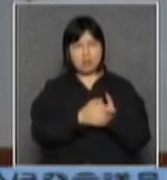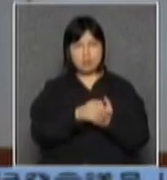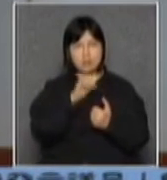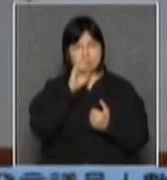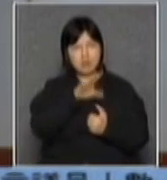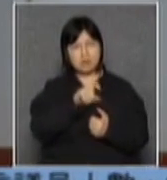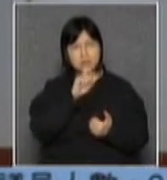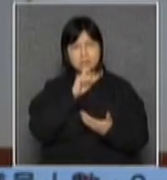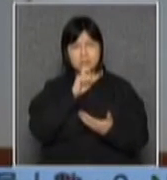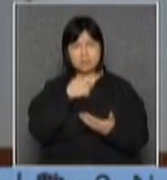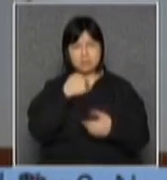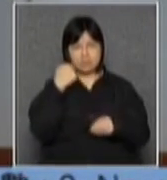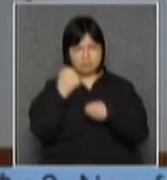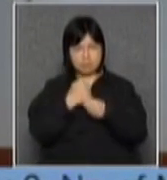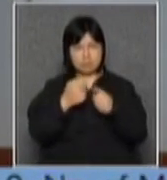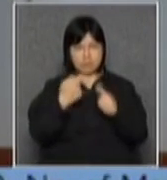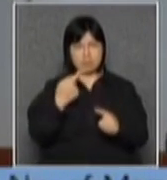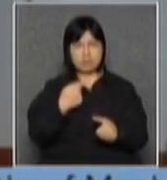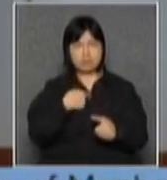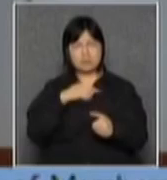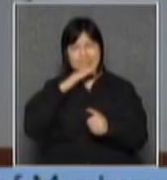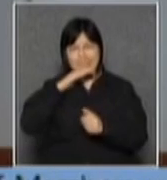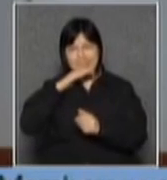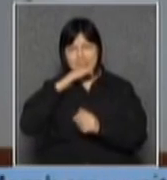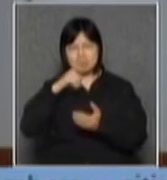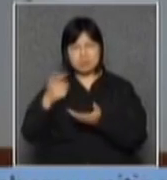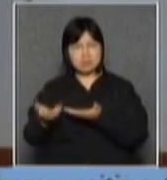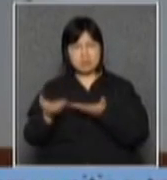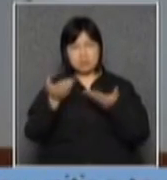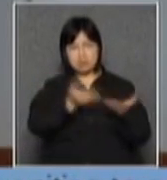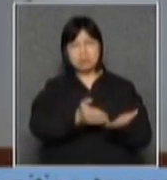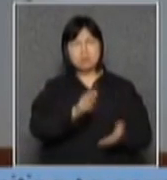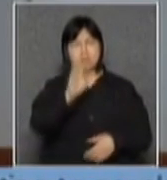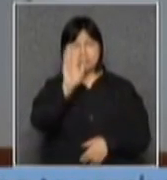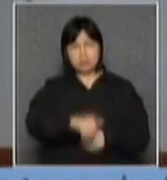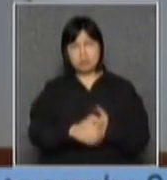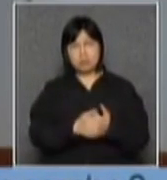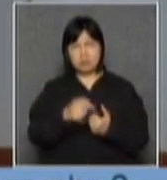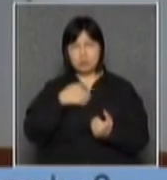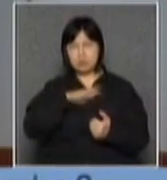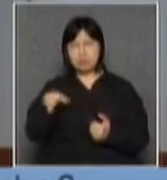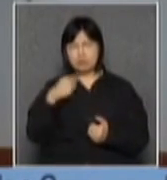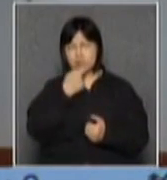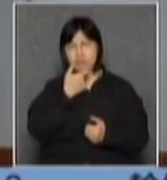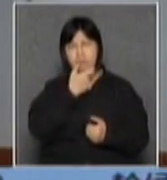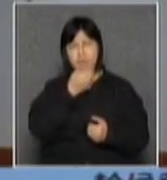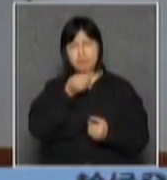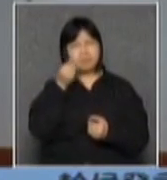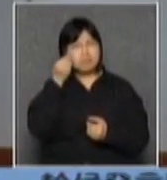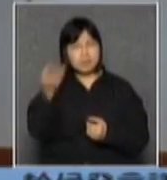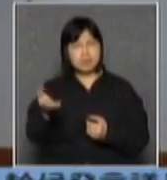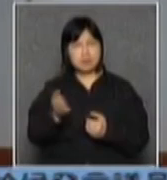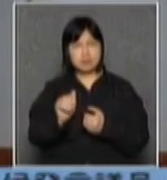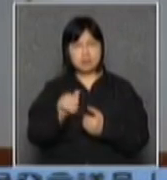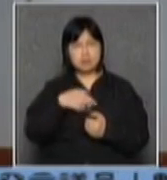嘢要做先，或者中止待續上咗嗰樣嘢先係得嘅。我哋都會樂意俾佢。而政